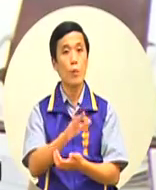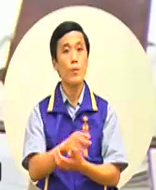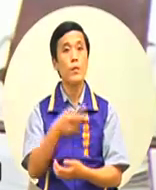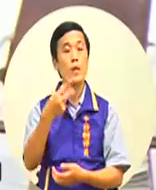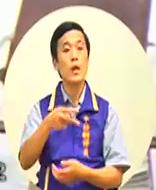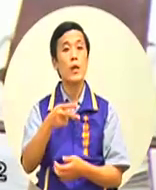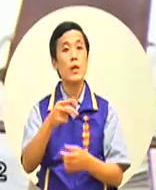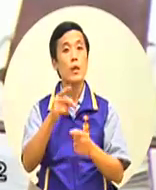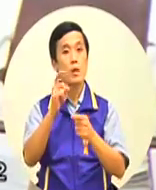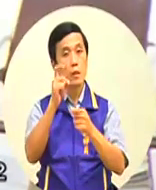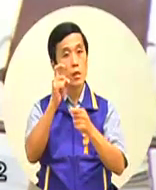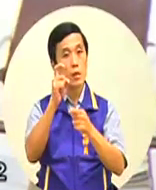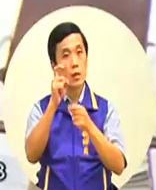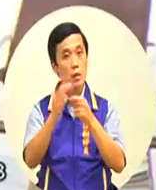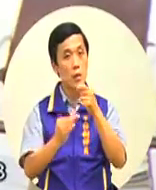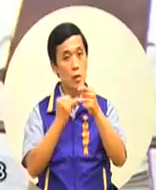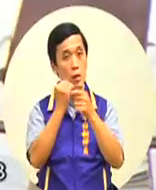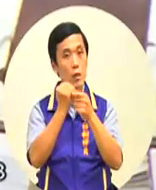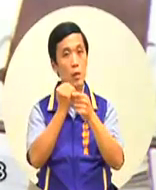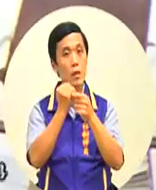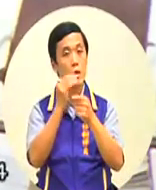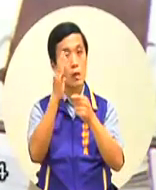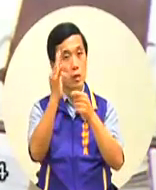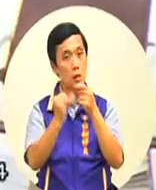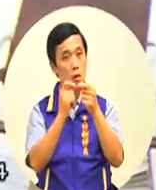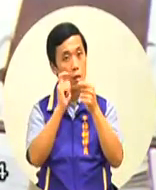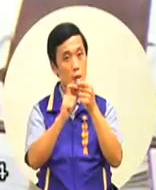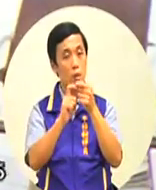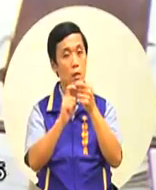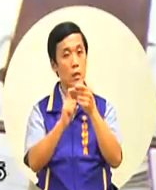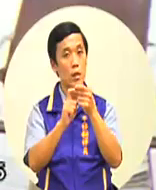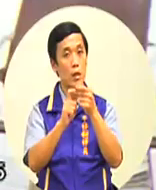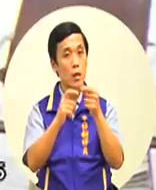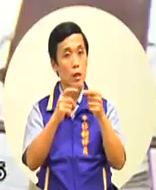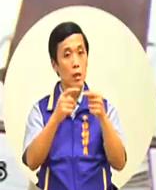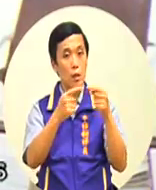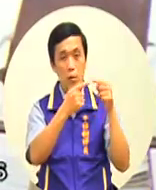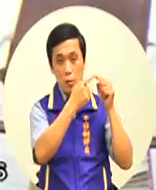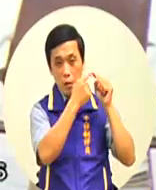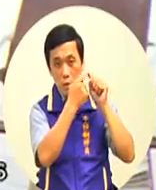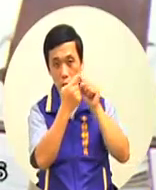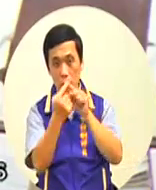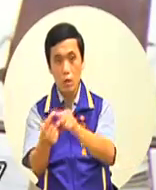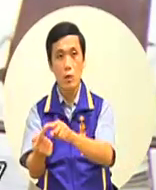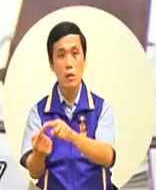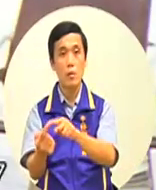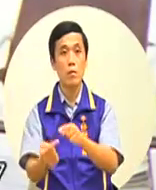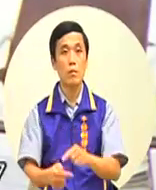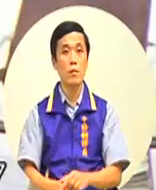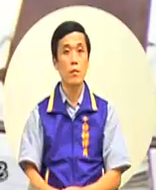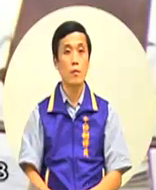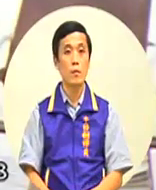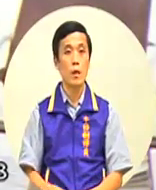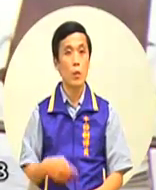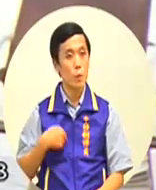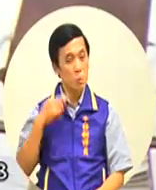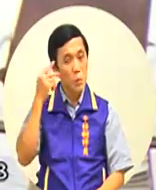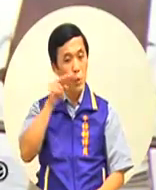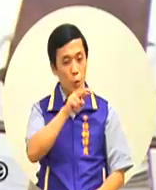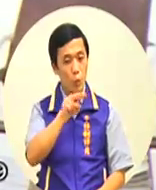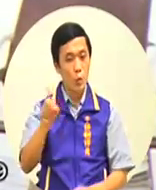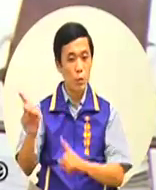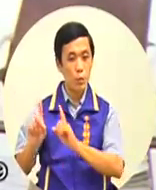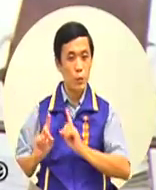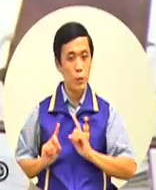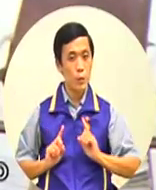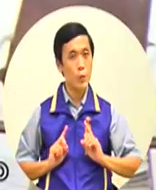数十年来不断间断的哈，没有间断的送到每个个案的手中，干嘛就甘心没哈啊？尤